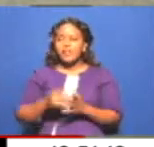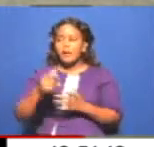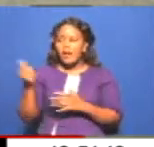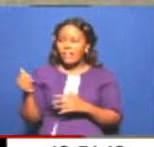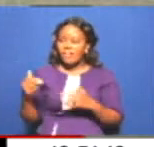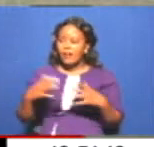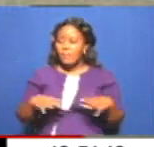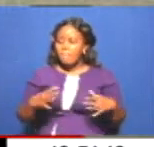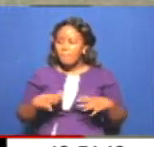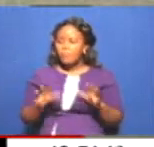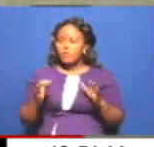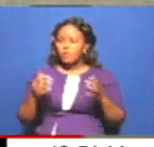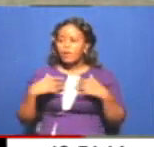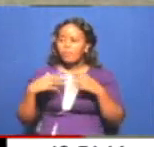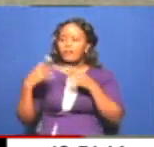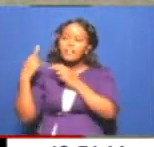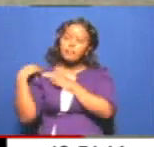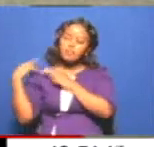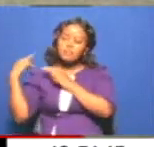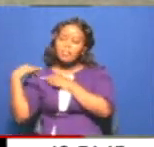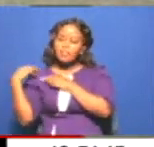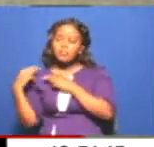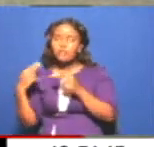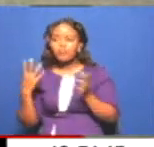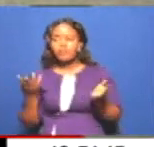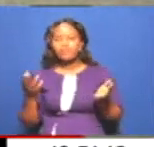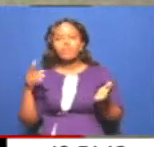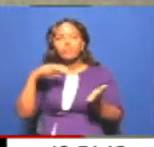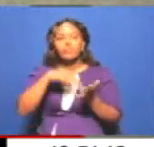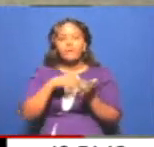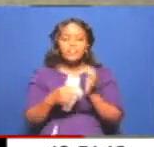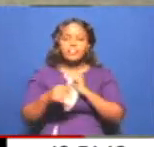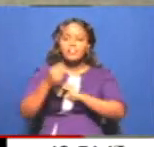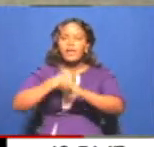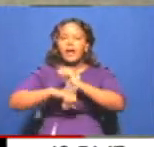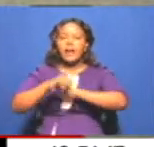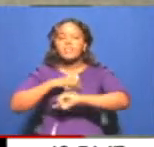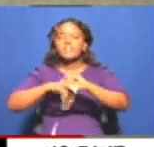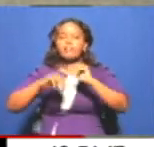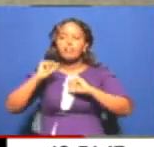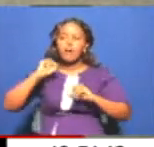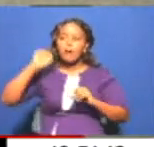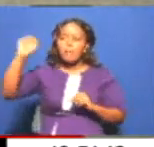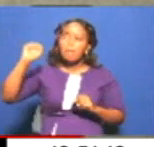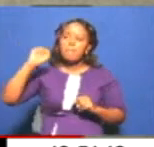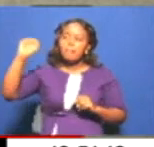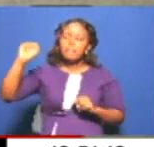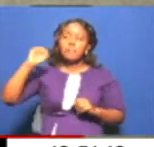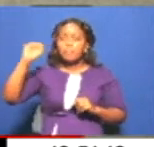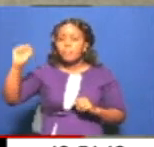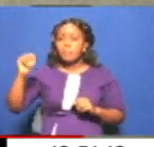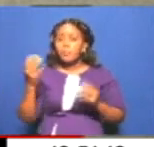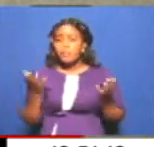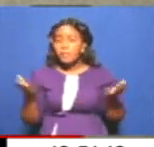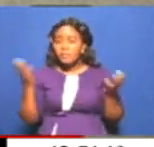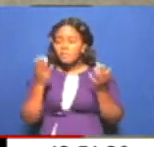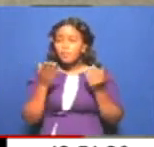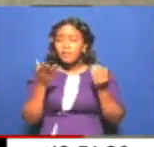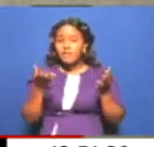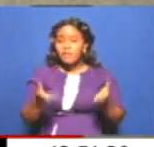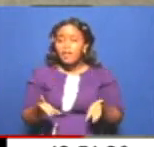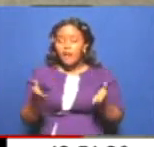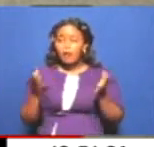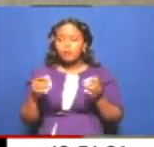wachukue hiyo jukumu ya kuingia kwenye active politics. No. Kwa sababu right now as a country